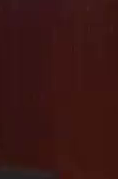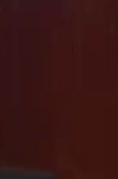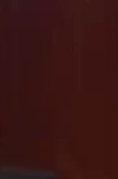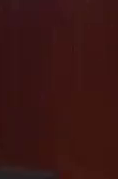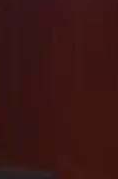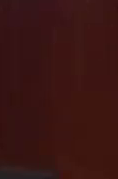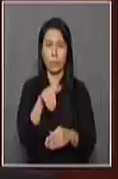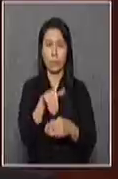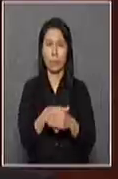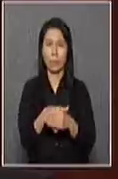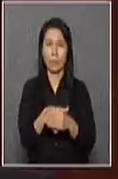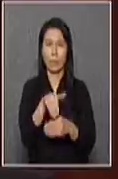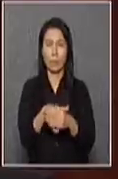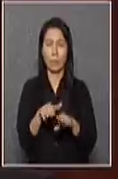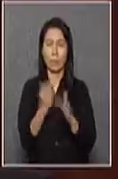開始表決。